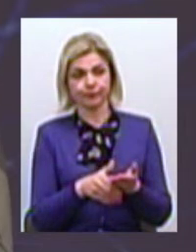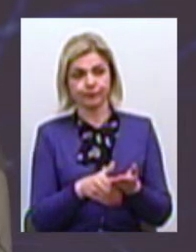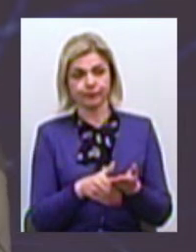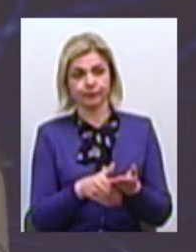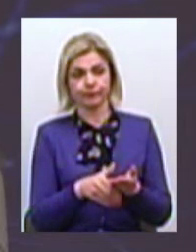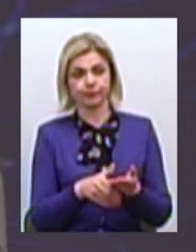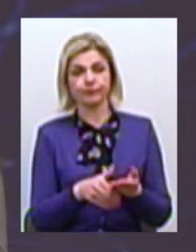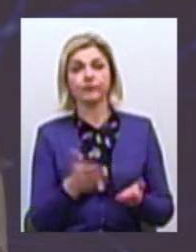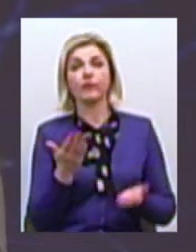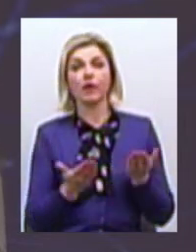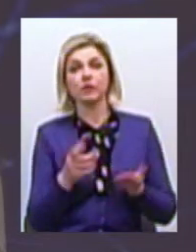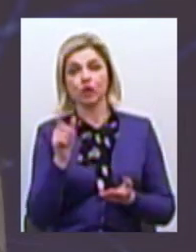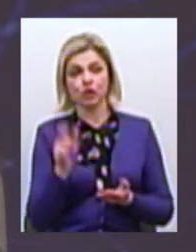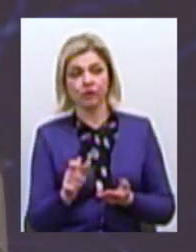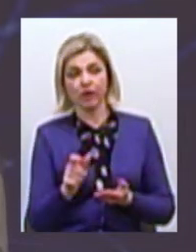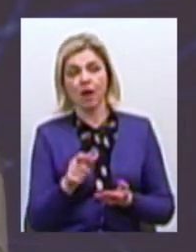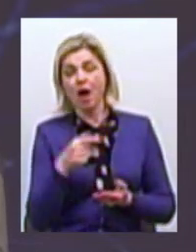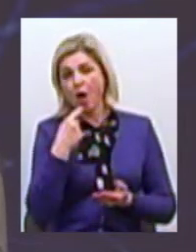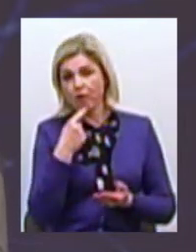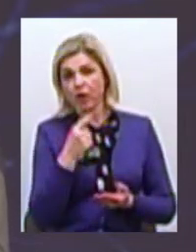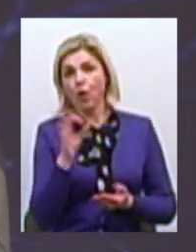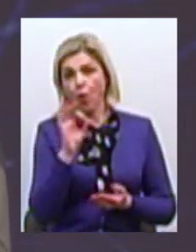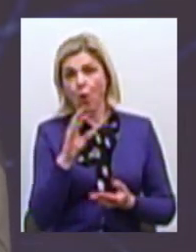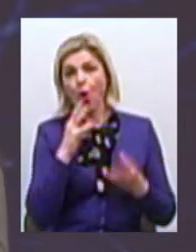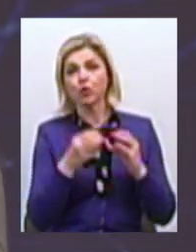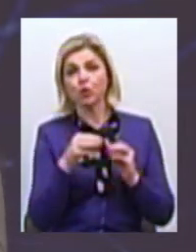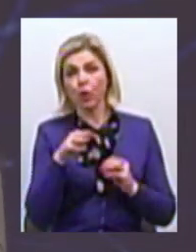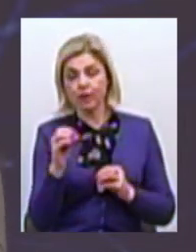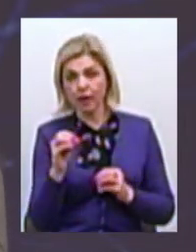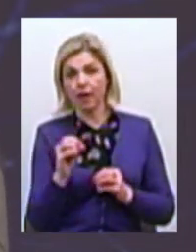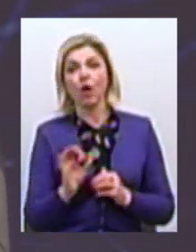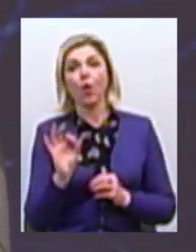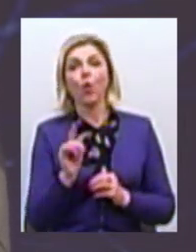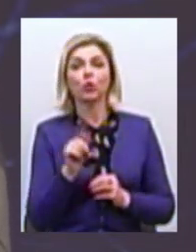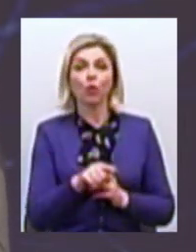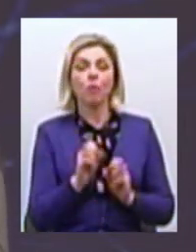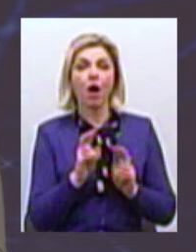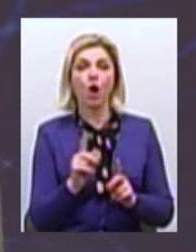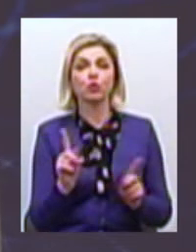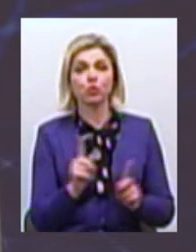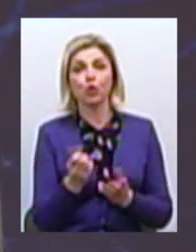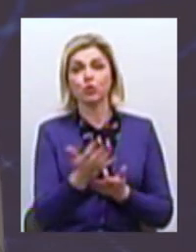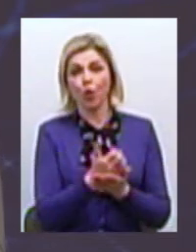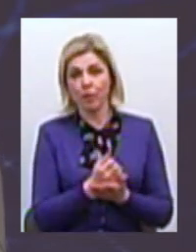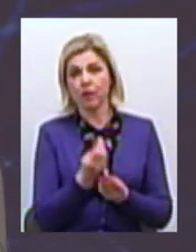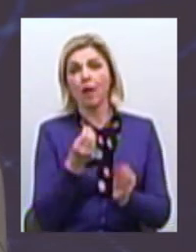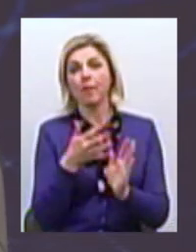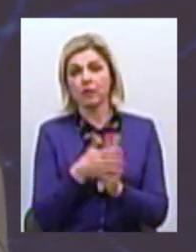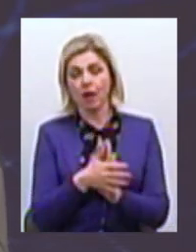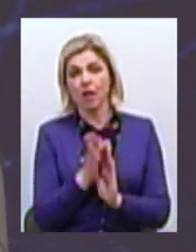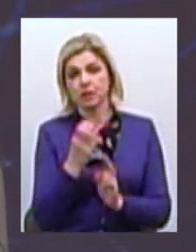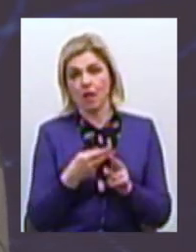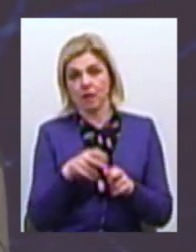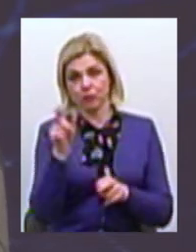помощь. Если человек заикался хотя бы как-то об отчете, о том, что и как собрано, сколько потрачено, с этим